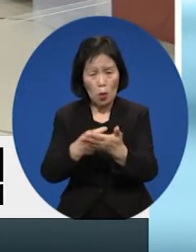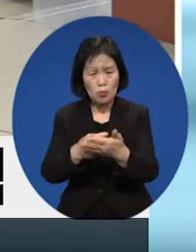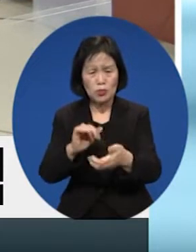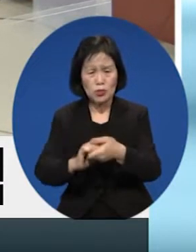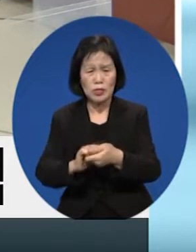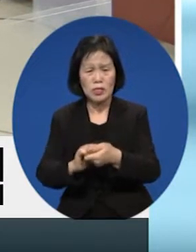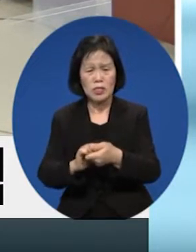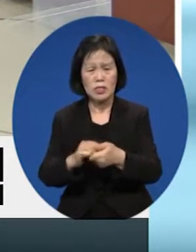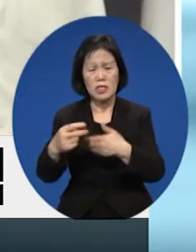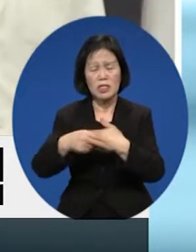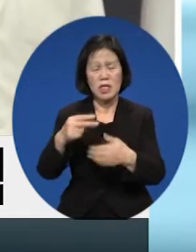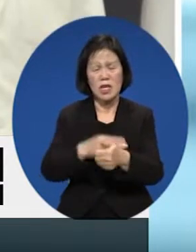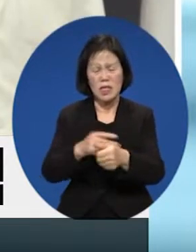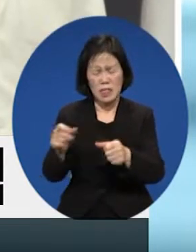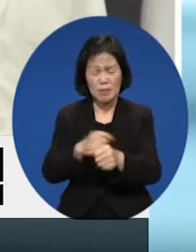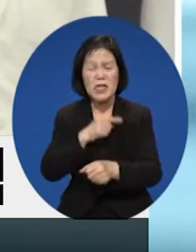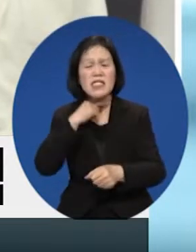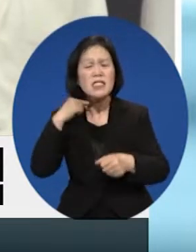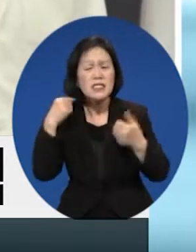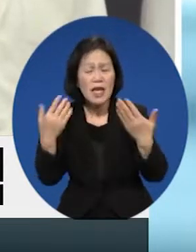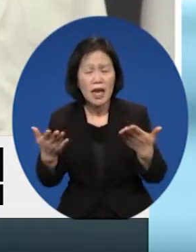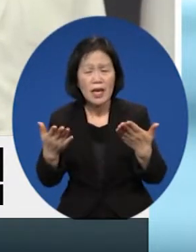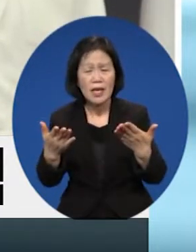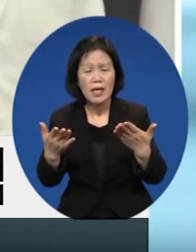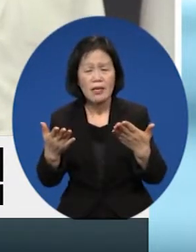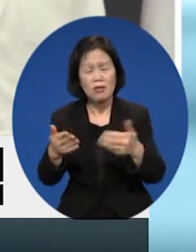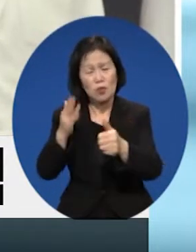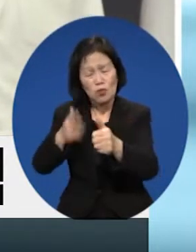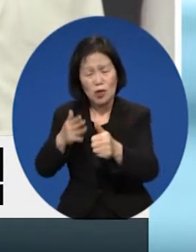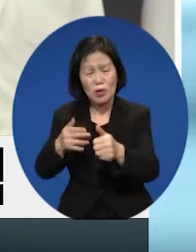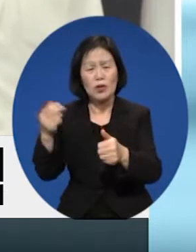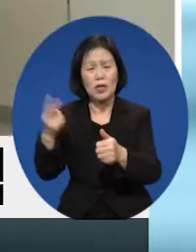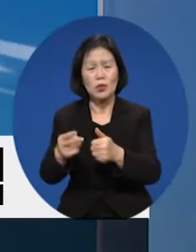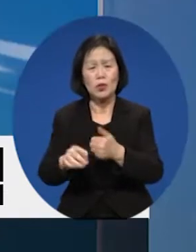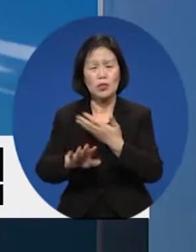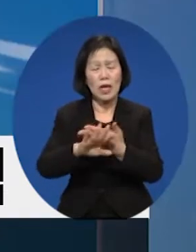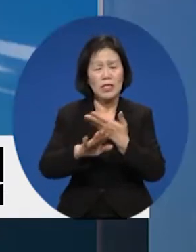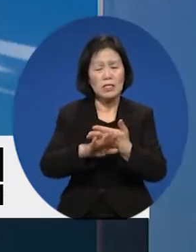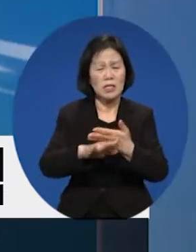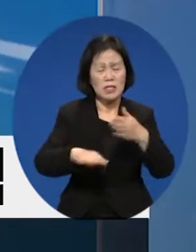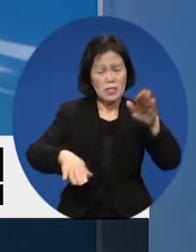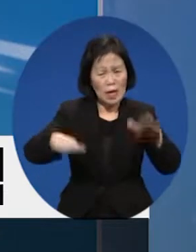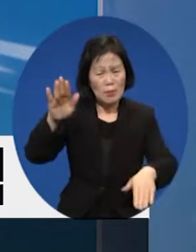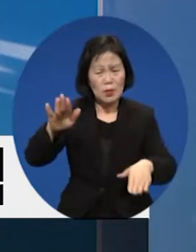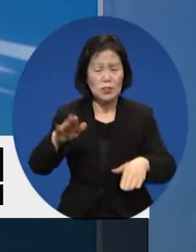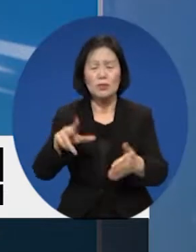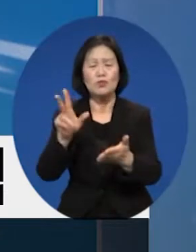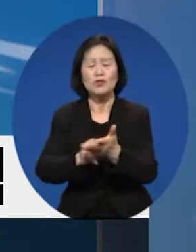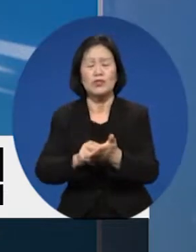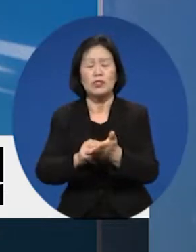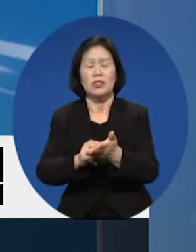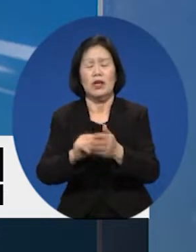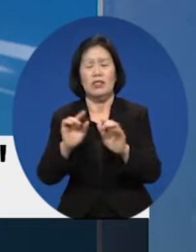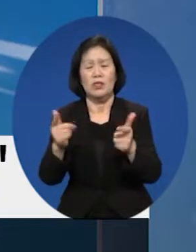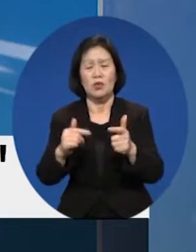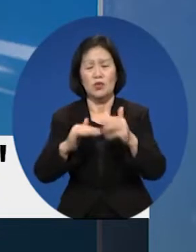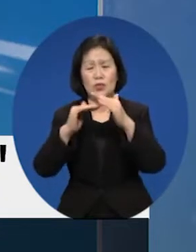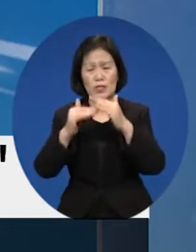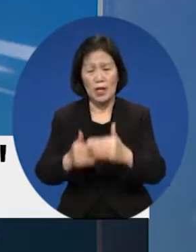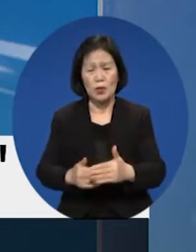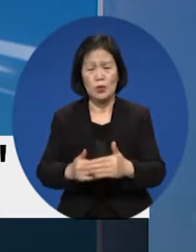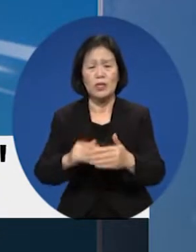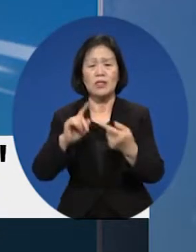의사한테 특별하게 희생을 요구한다거나 뭐 다른 직업군에 비해서 차별한다거나 그런 문제가 있다면 모를까 그 내용